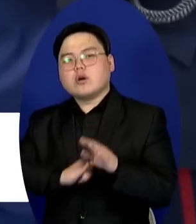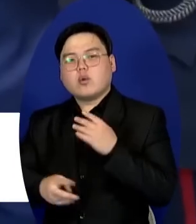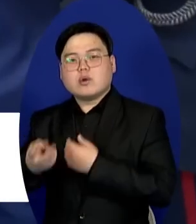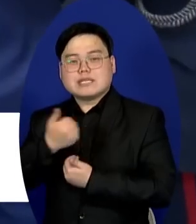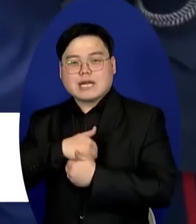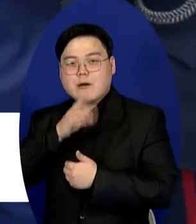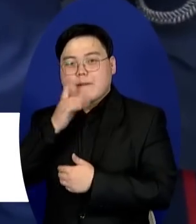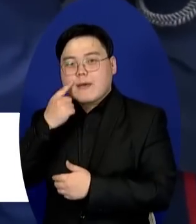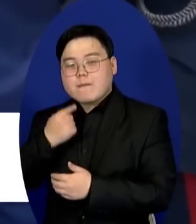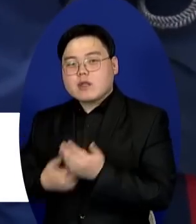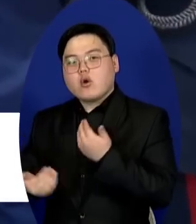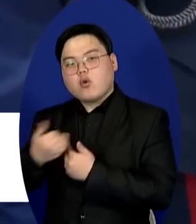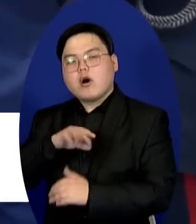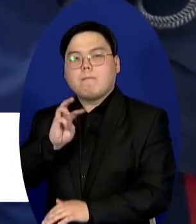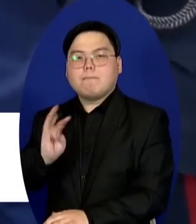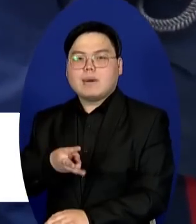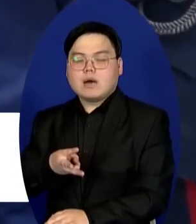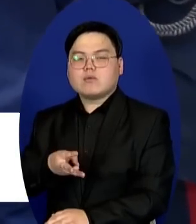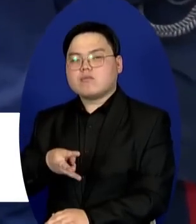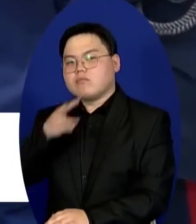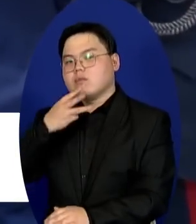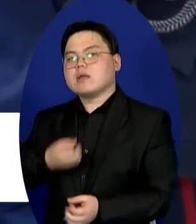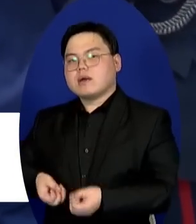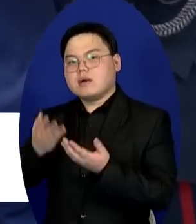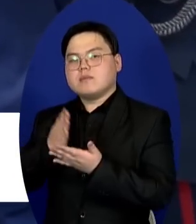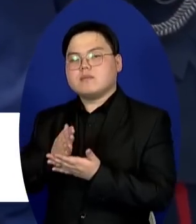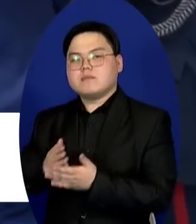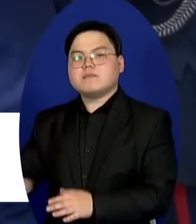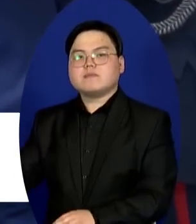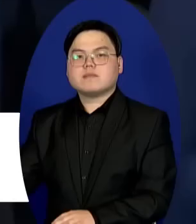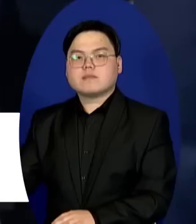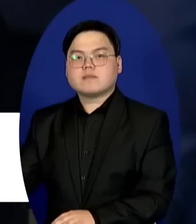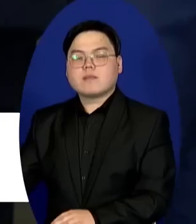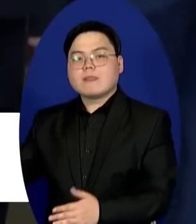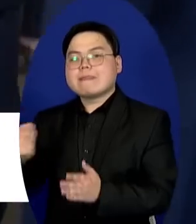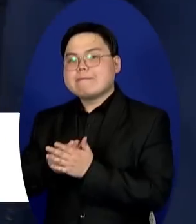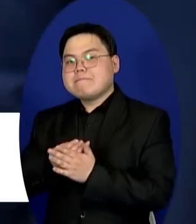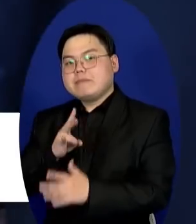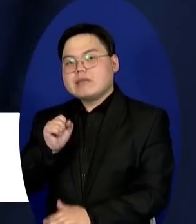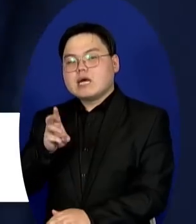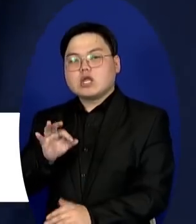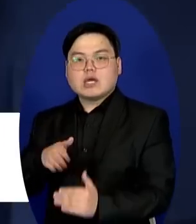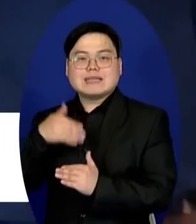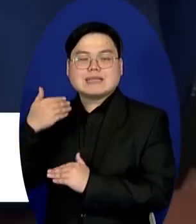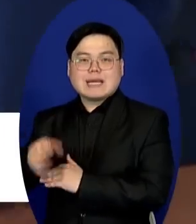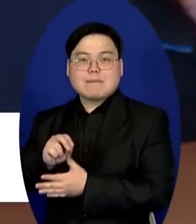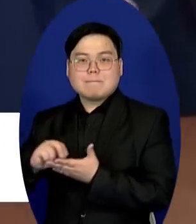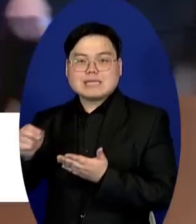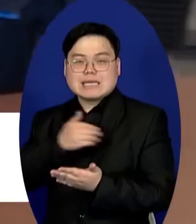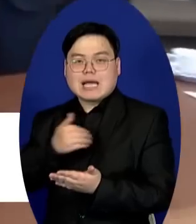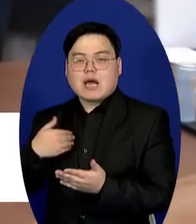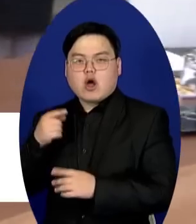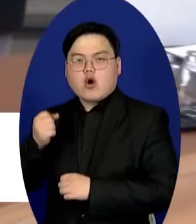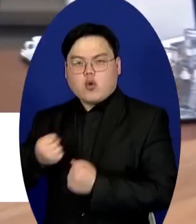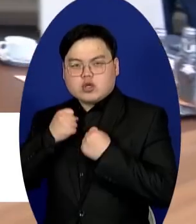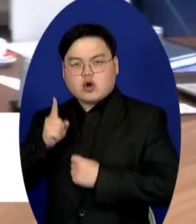голчлон эмэгтэй улс төрчид яригдж байгааг New York Times-ийн нийтлэлд мөн дурдсан байна. Тухайлбал НАТО-гийн дараагийн ерөнхий наримчгийн дараад хүчтэй